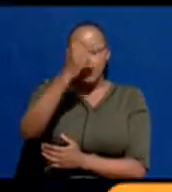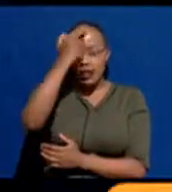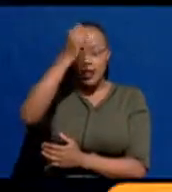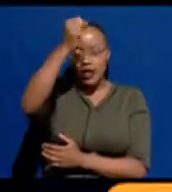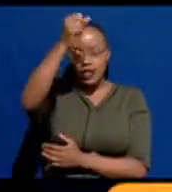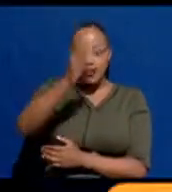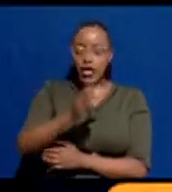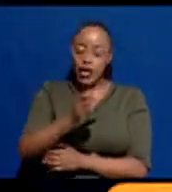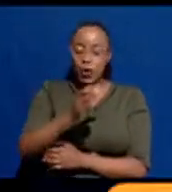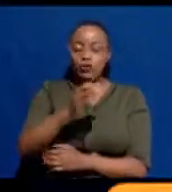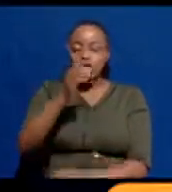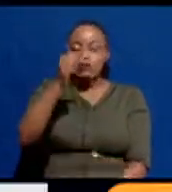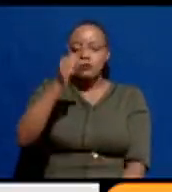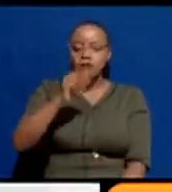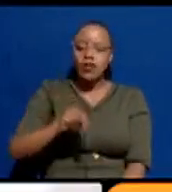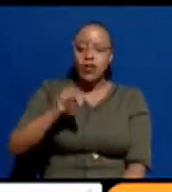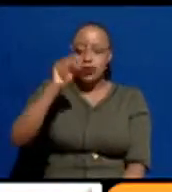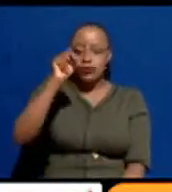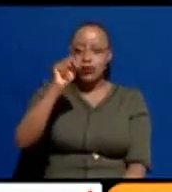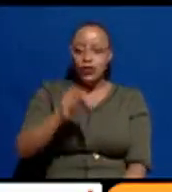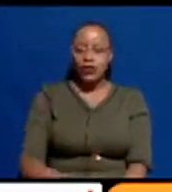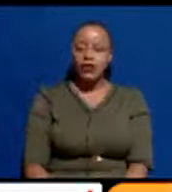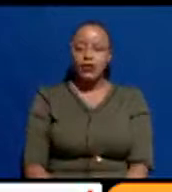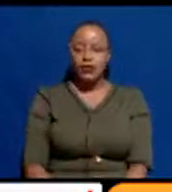Kaskazini. In count one,